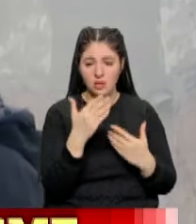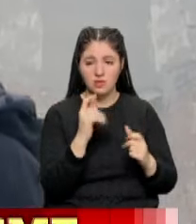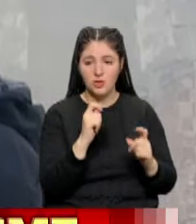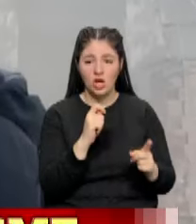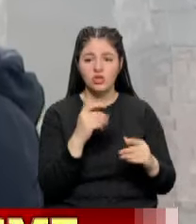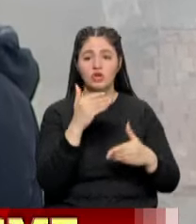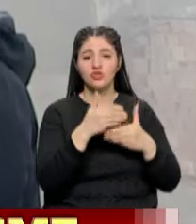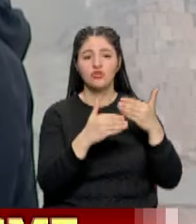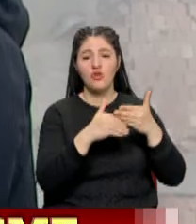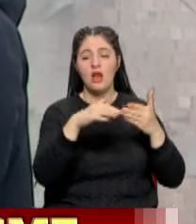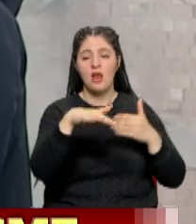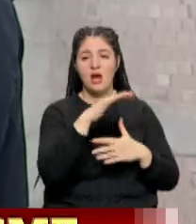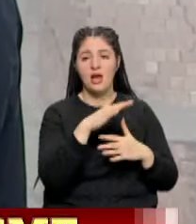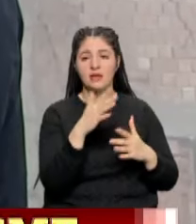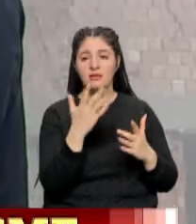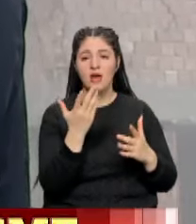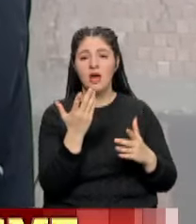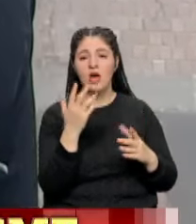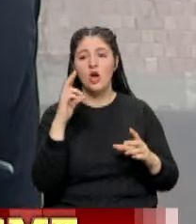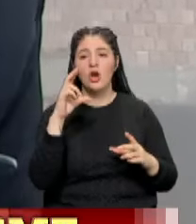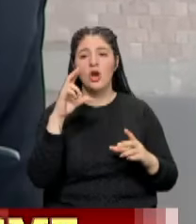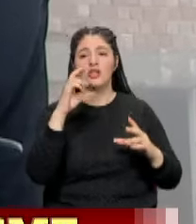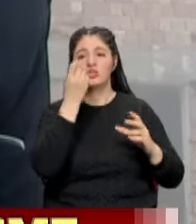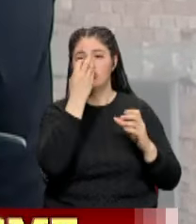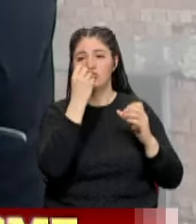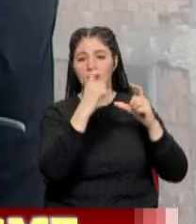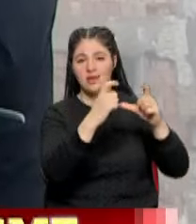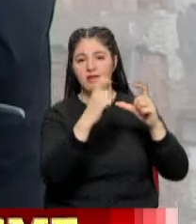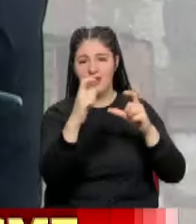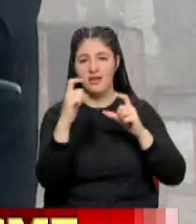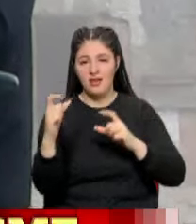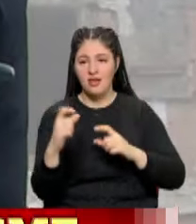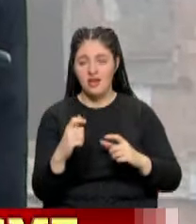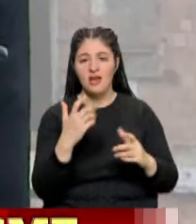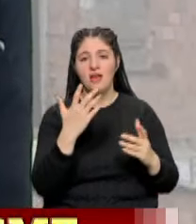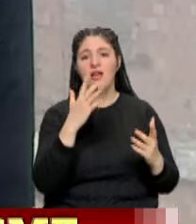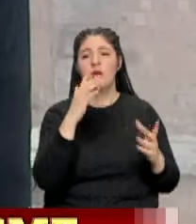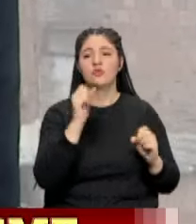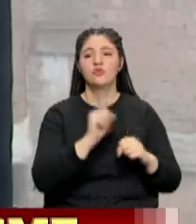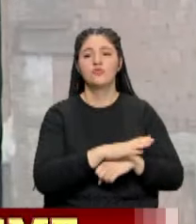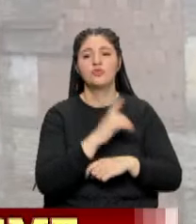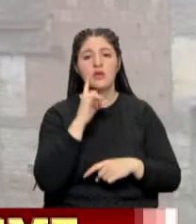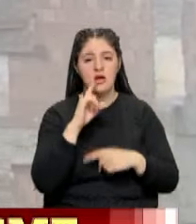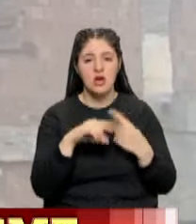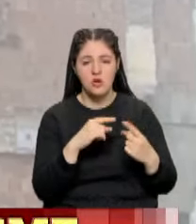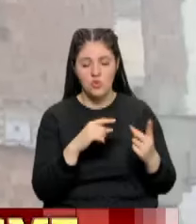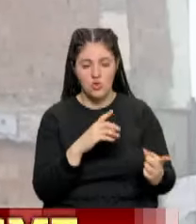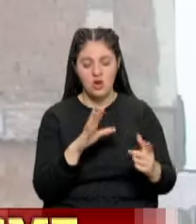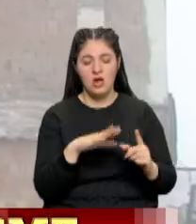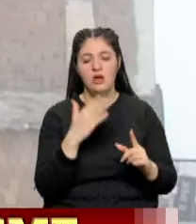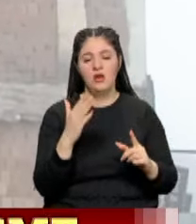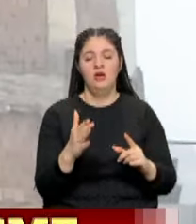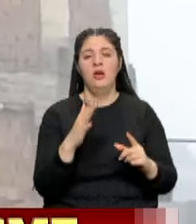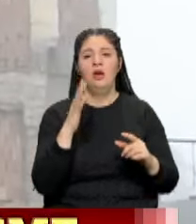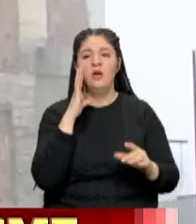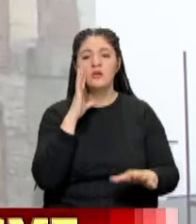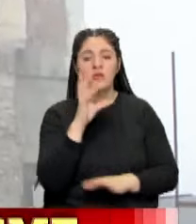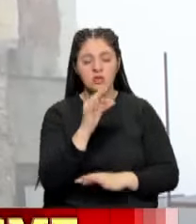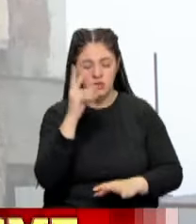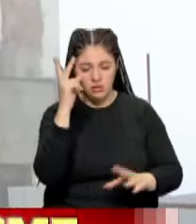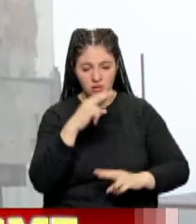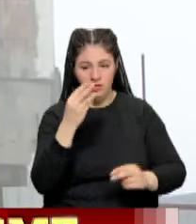ki duvarlarda güne bakanlar, ay çiçekleri bir yandan umuda sarılmaya çalışıyor. Diğer taraftan